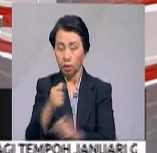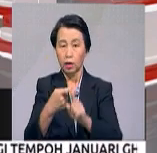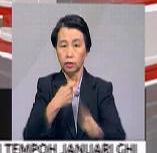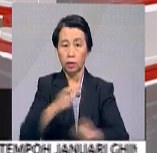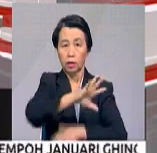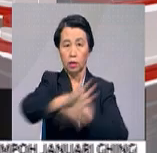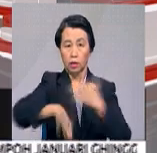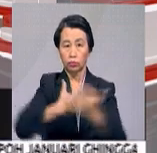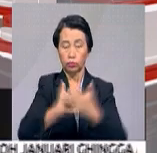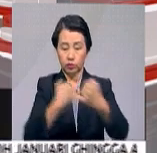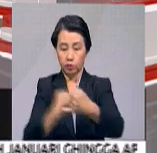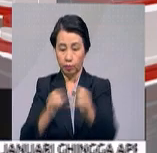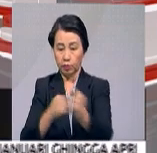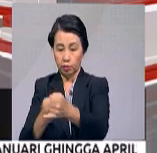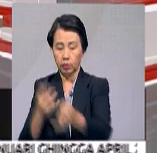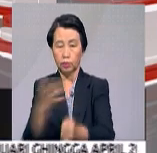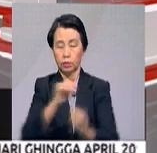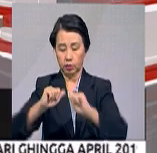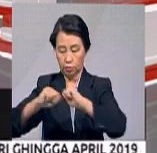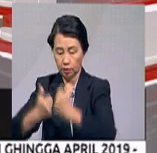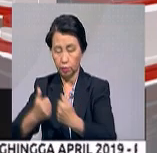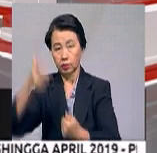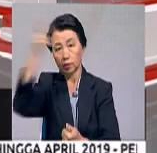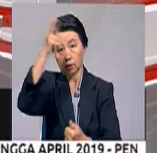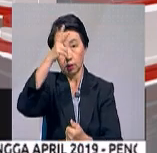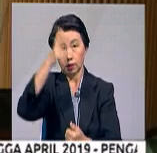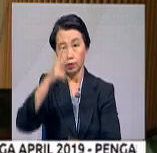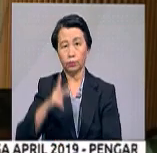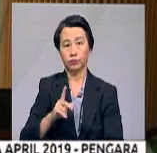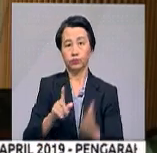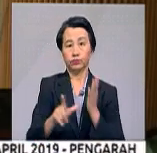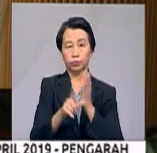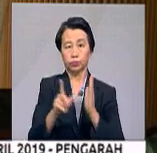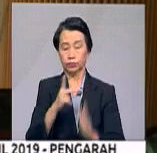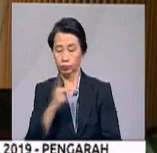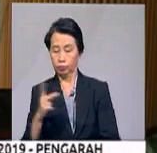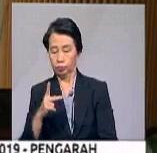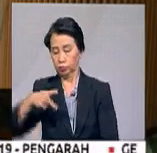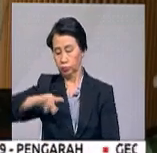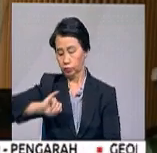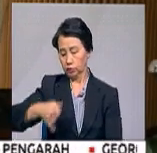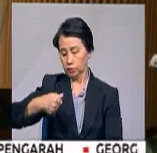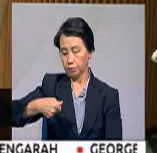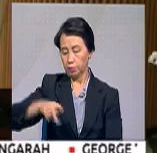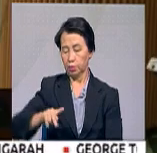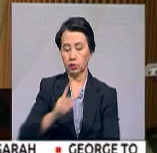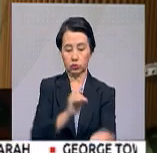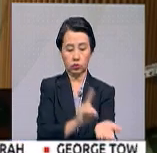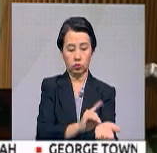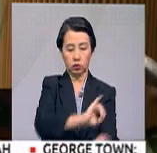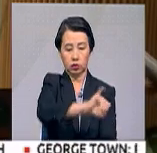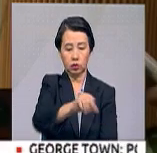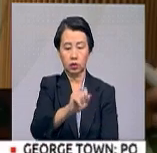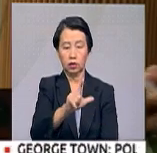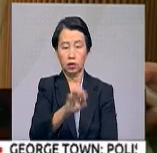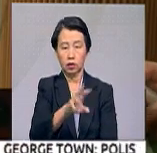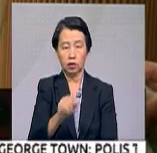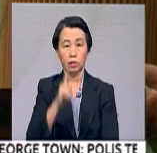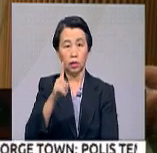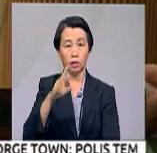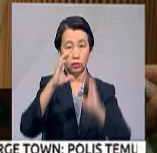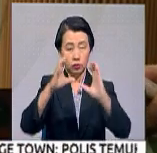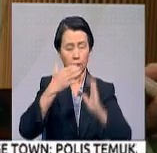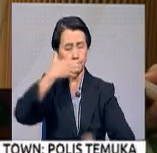daripada kesemua jabatan serta agensi kerajaan. Timbalan Pengarah Kanan JPA Dr. Jalil Hassan menjangkakan satu kaedah terbaik